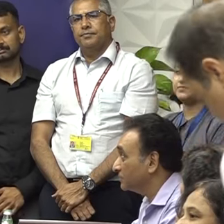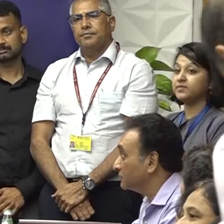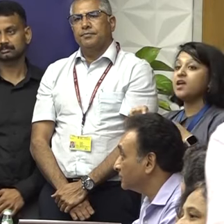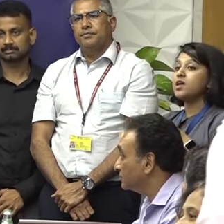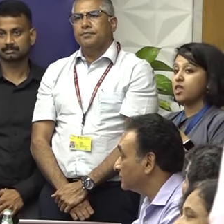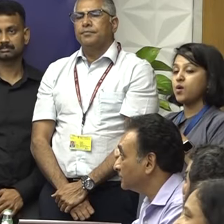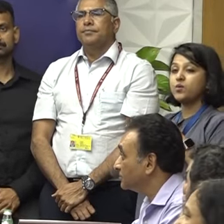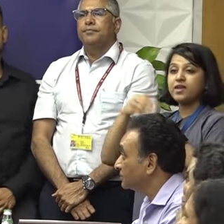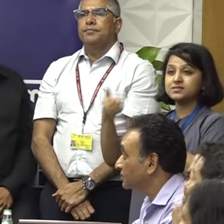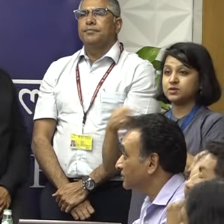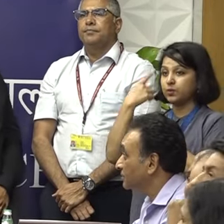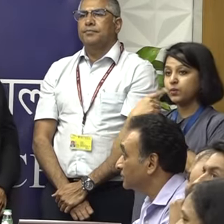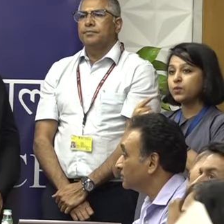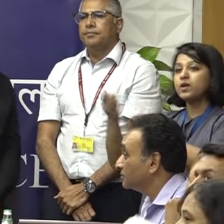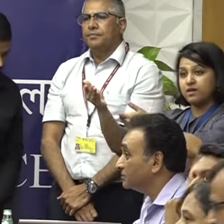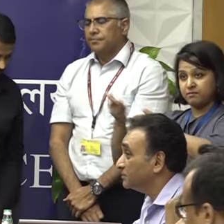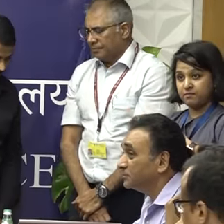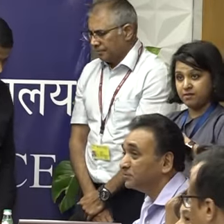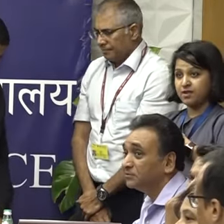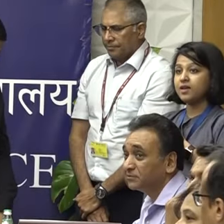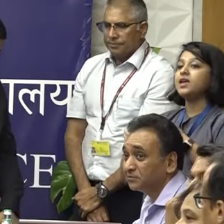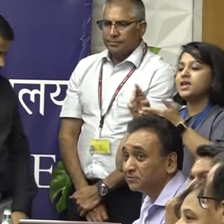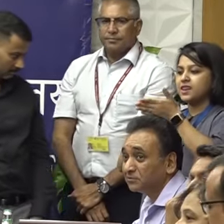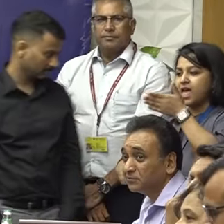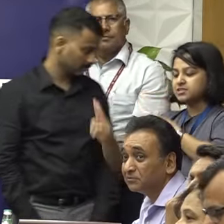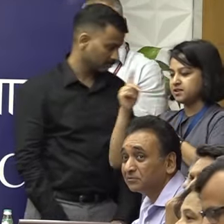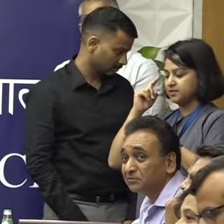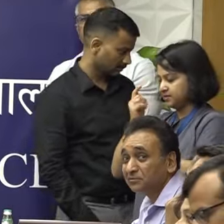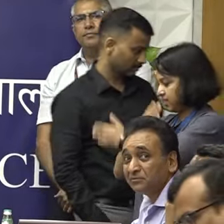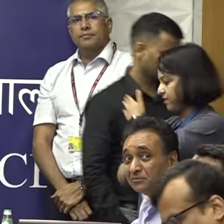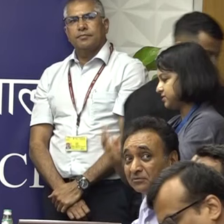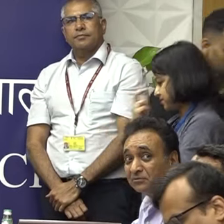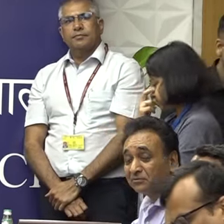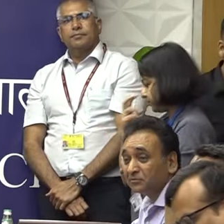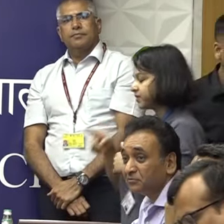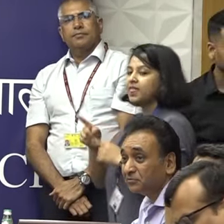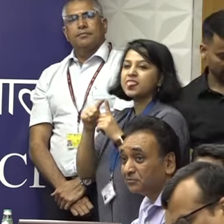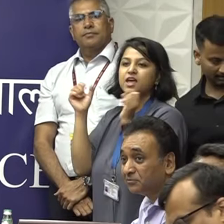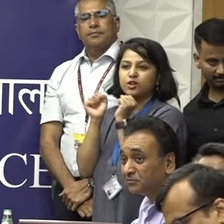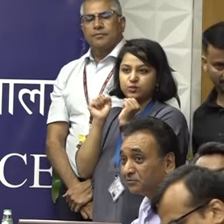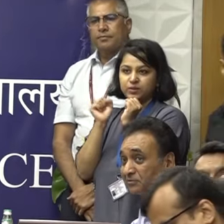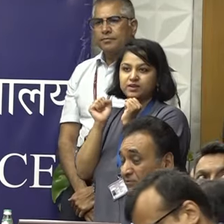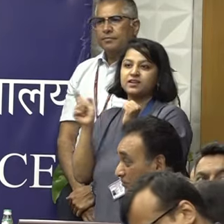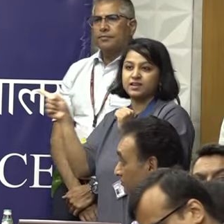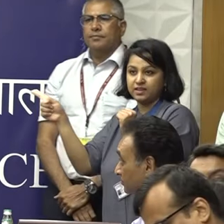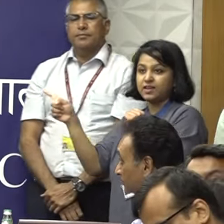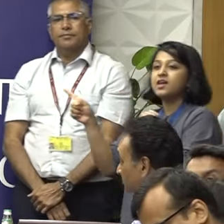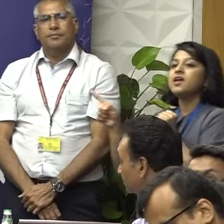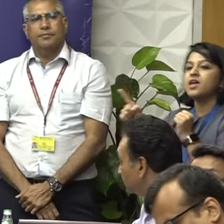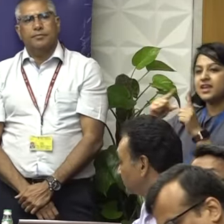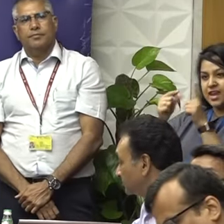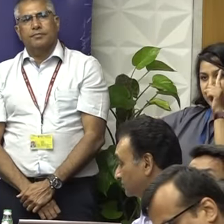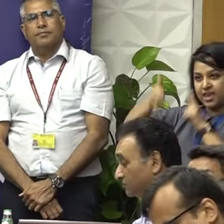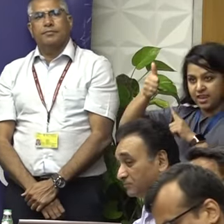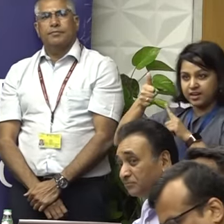अब हम यहाँ मंच पर निमंत्रण देना चाहेंगे राष्ट्रीय दृष्टि दिव्यांगजन सशक्तिकरण संस्थान देहरादून के निदेशक